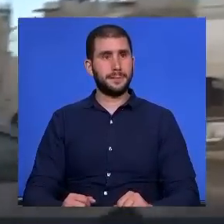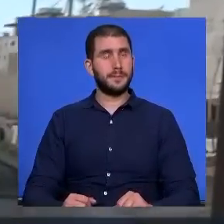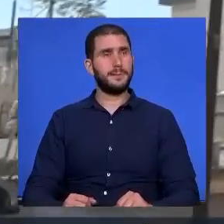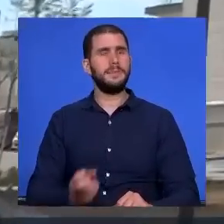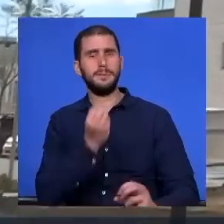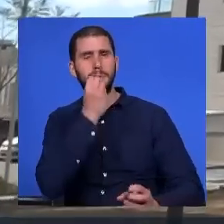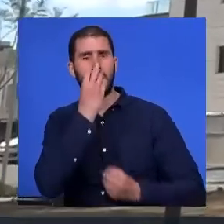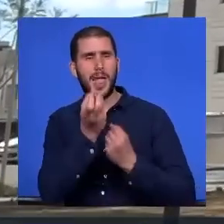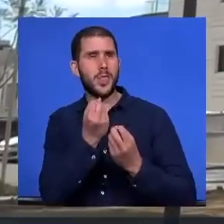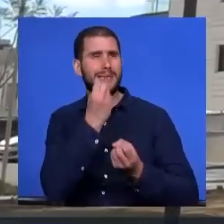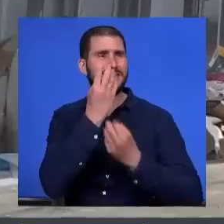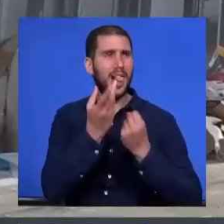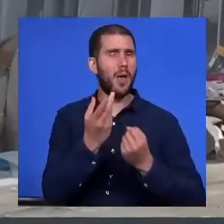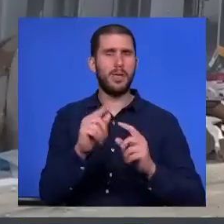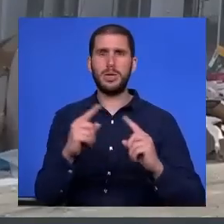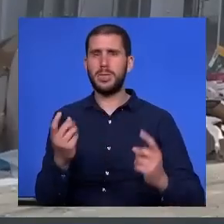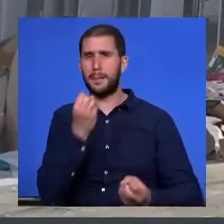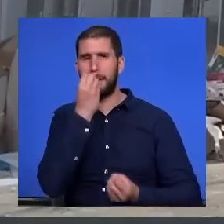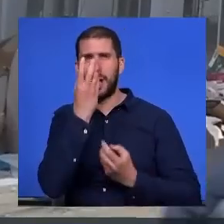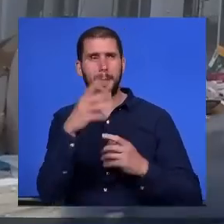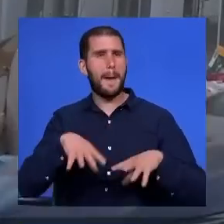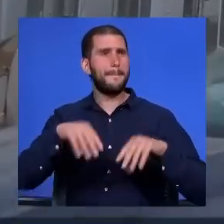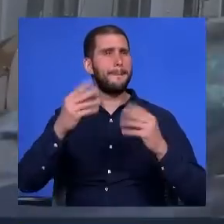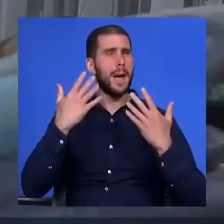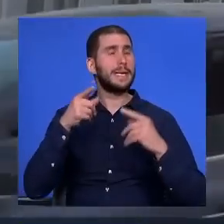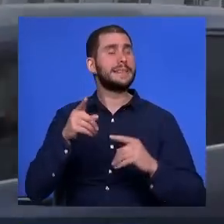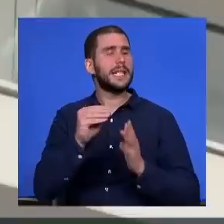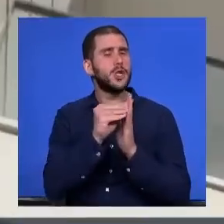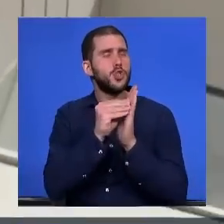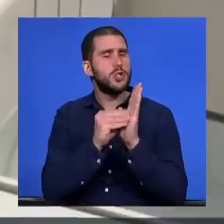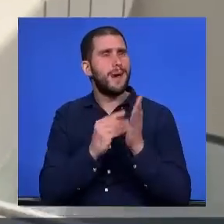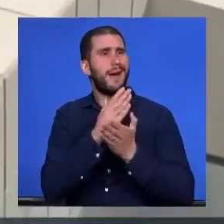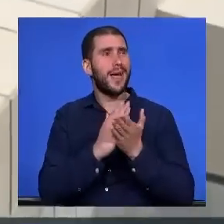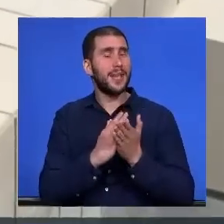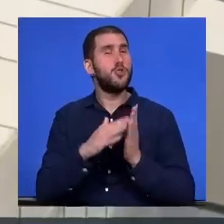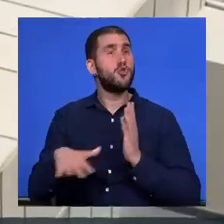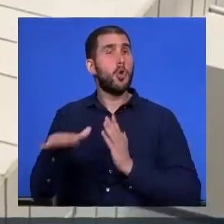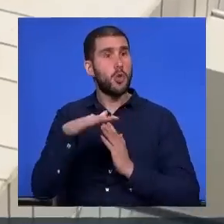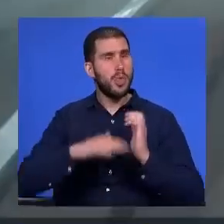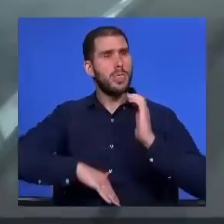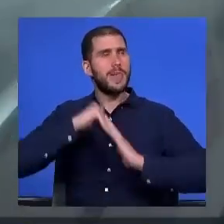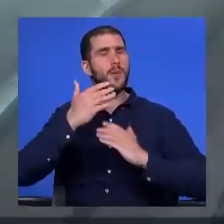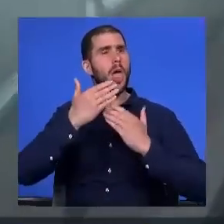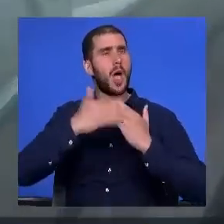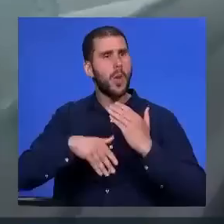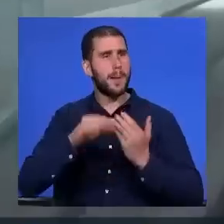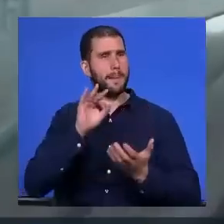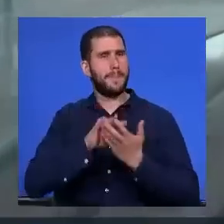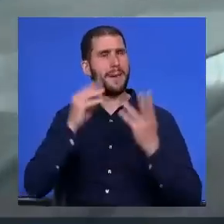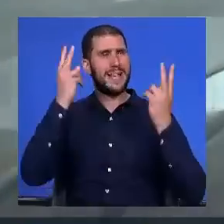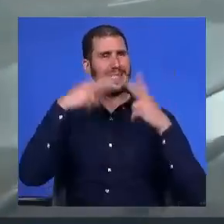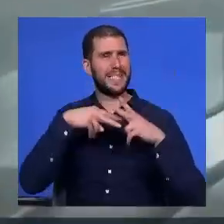הקלניות, הסיגליות, הרקפות, הפארק, זוהי רק רשימה חלקית של השכונות שנבנו לאחרונה במסגרת הסכמי